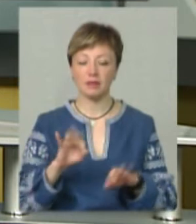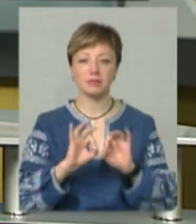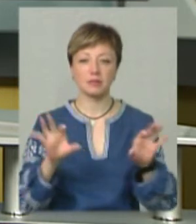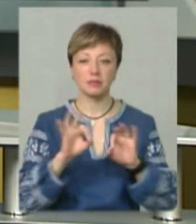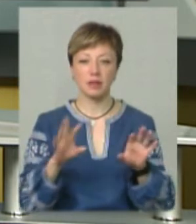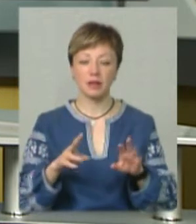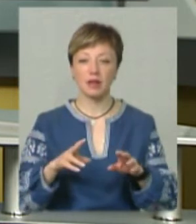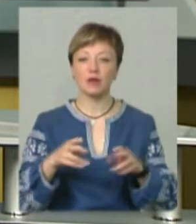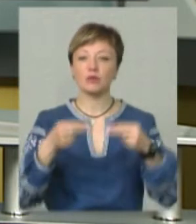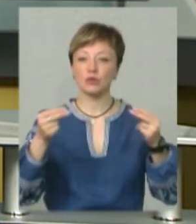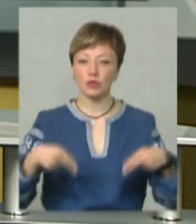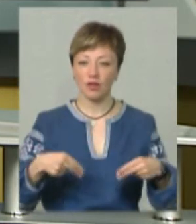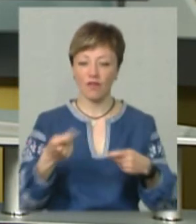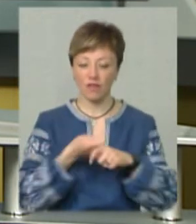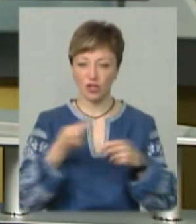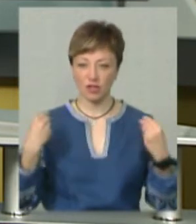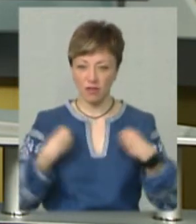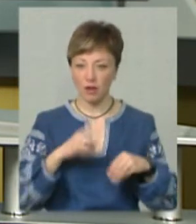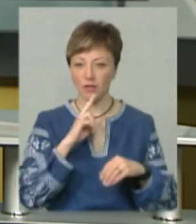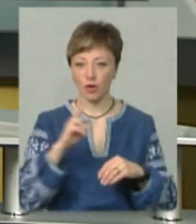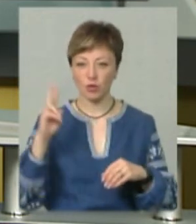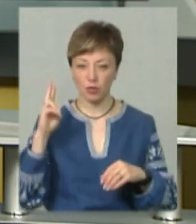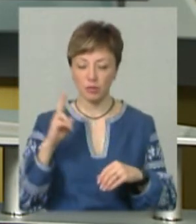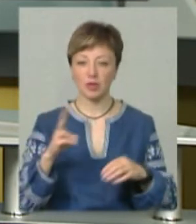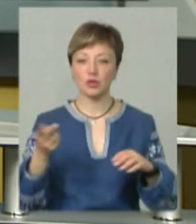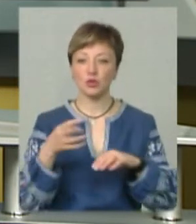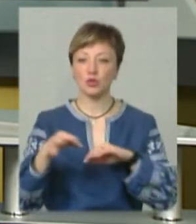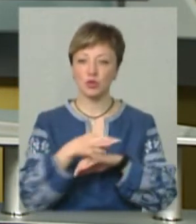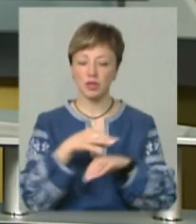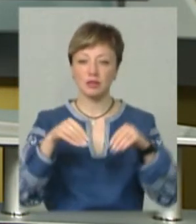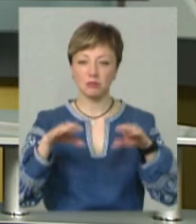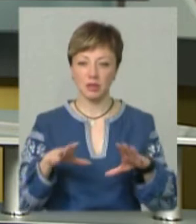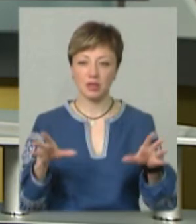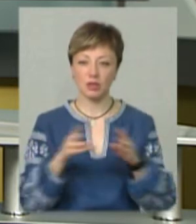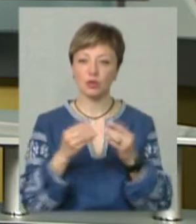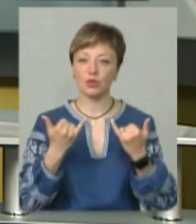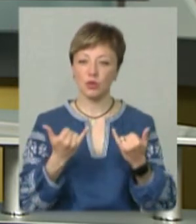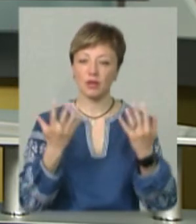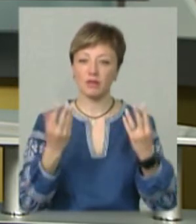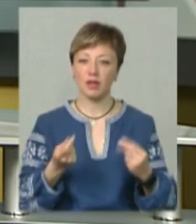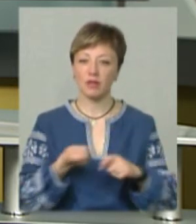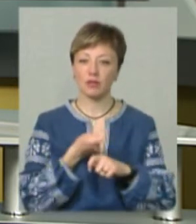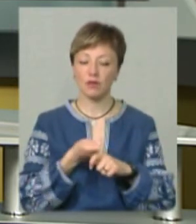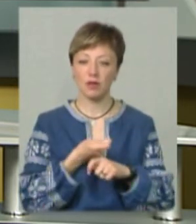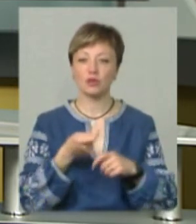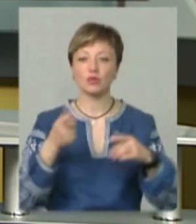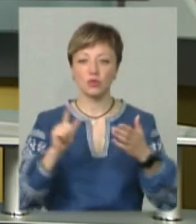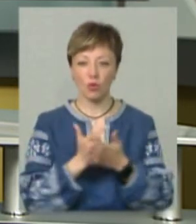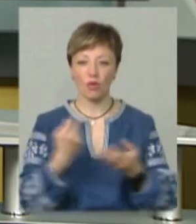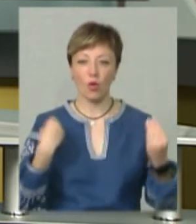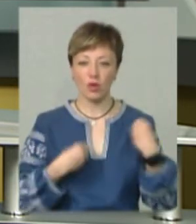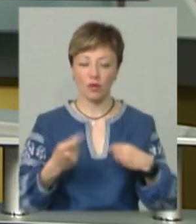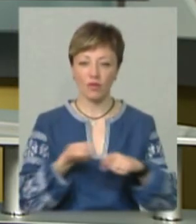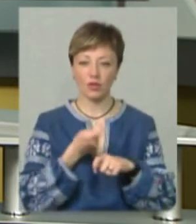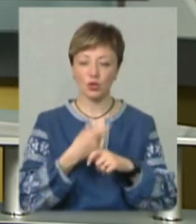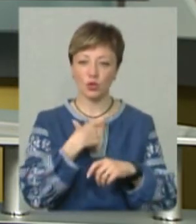словами, встати на весільний рушник у вишиванках 2 роки тому їх з дружиною спільне рішення. Сьогодні, у день вишиванки, подружжя знову одягнули